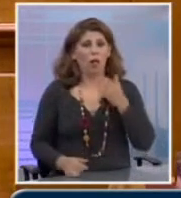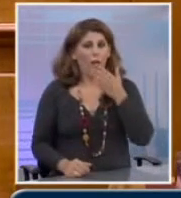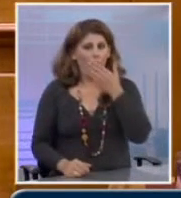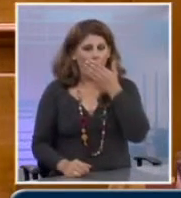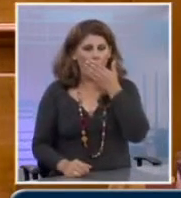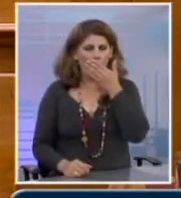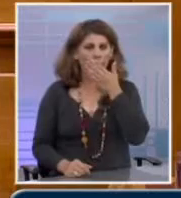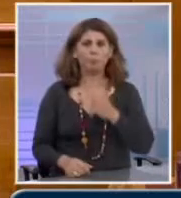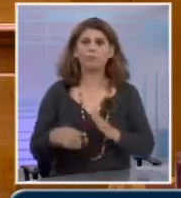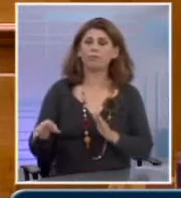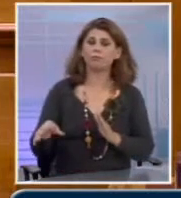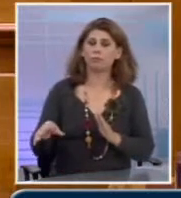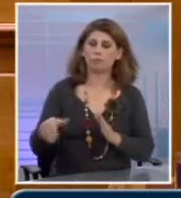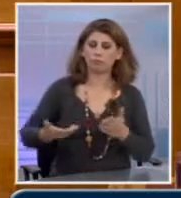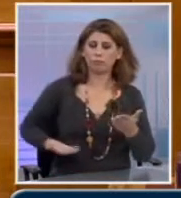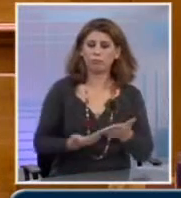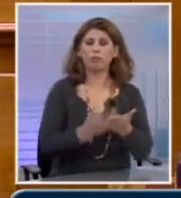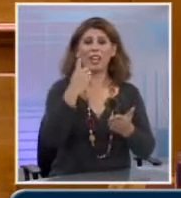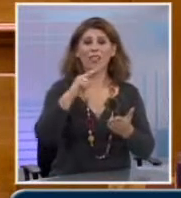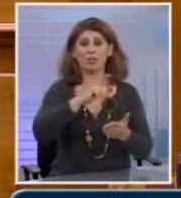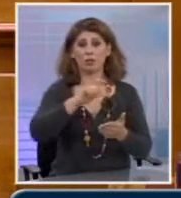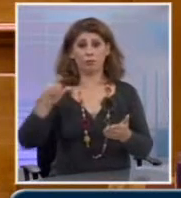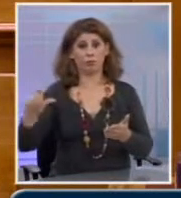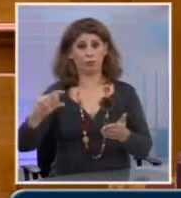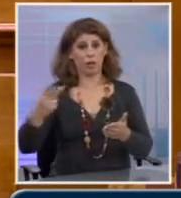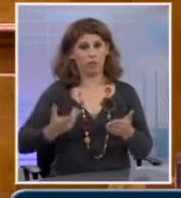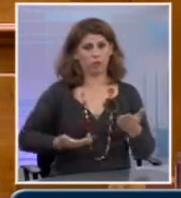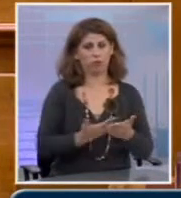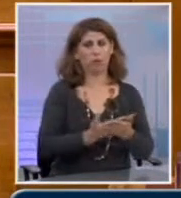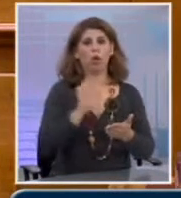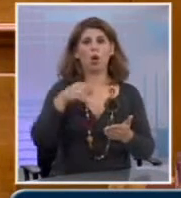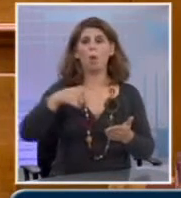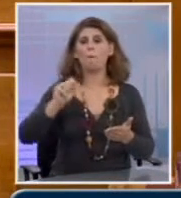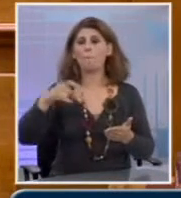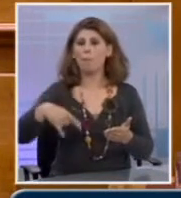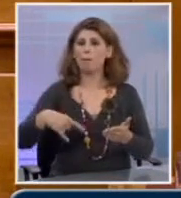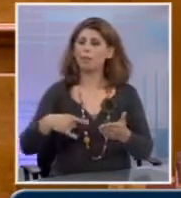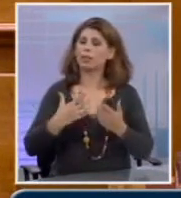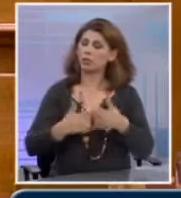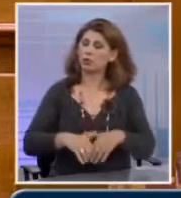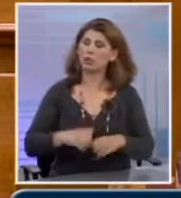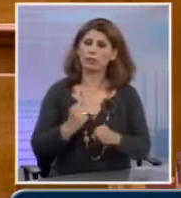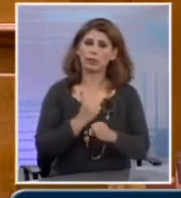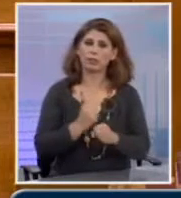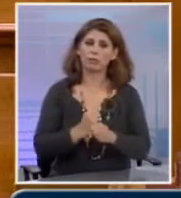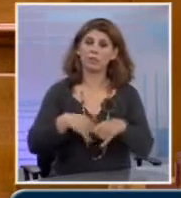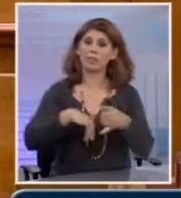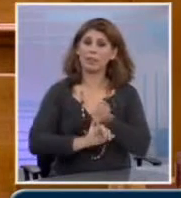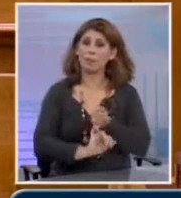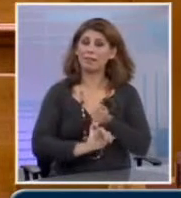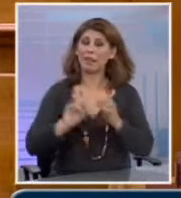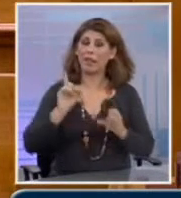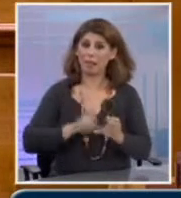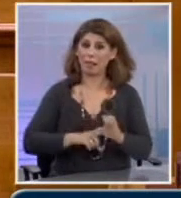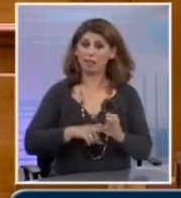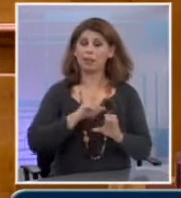αγωγή του 1 δισεκατομμυρίου ευρώ, πράγμα που θα διευκολύνει και τον ΟΠΑΠ να λειτουργήσει και τους εργαζόμενους του, αλλά και στοιχηματικές εταιρείες